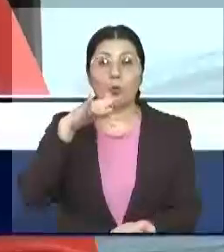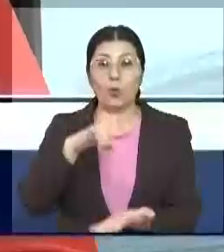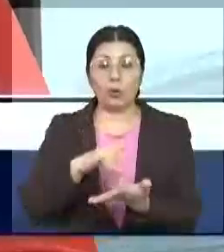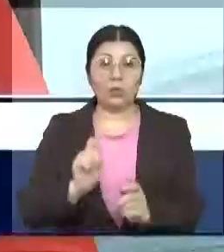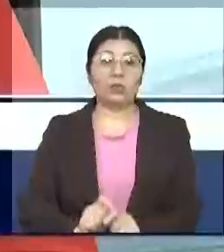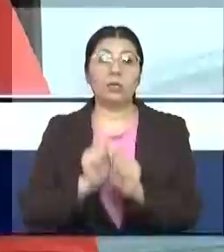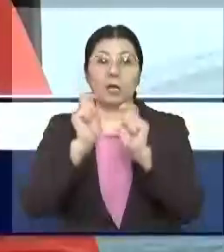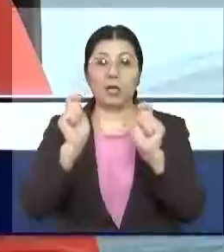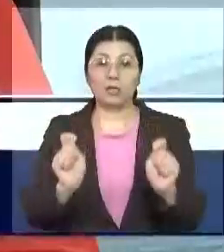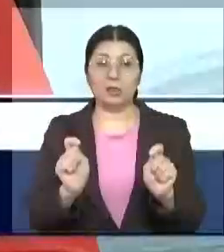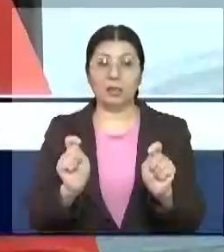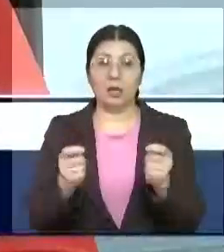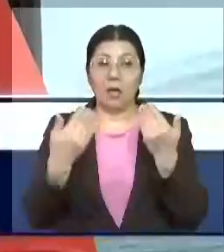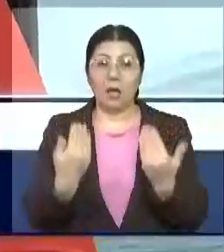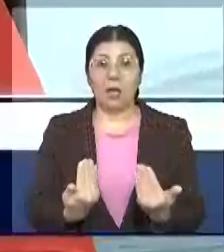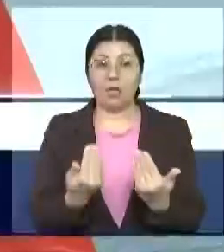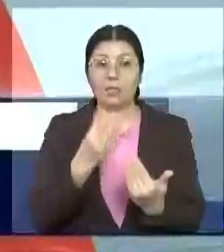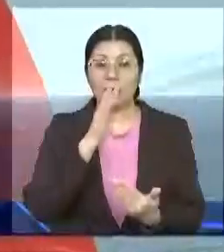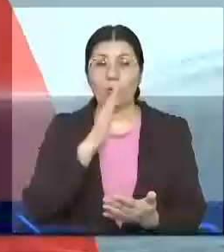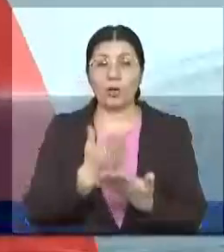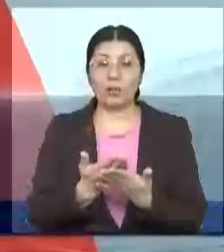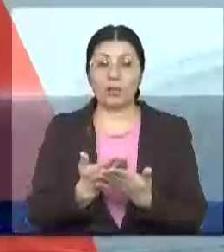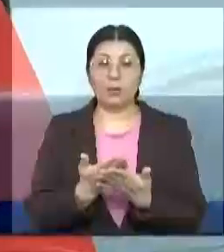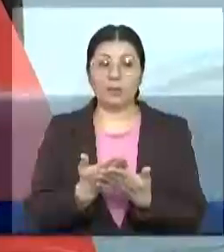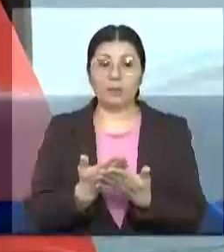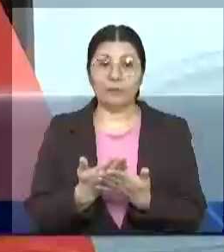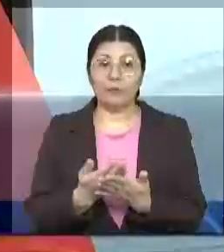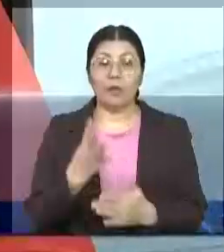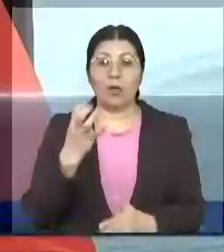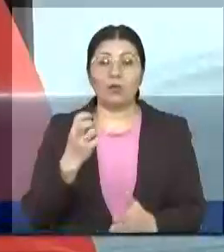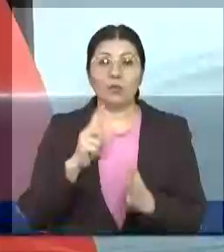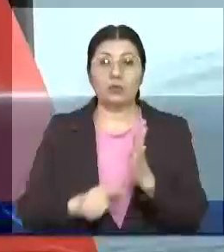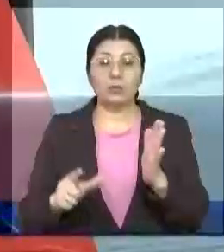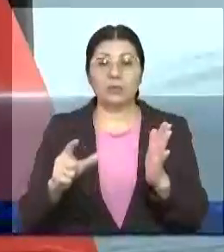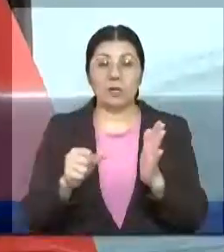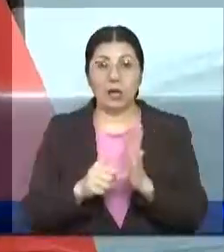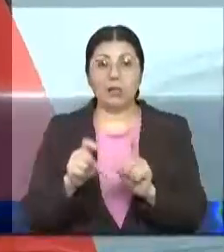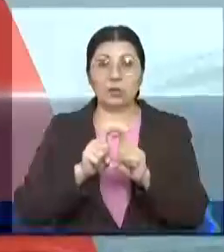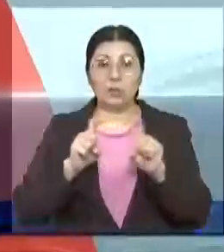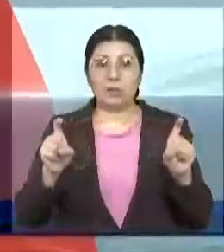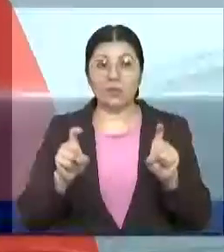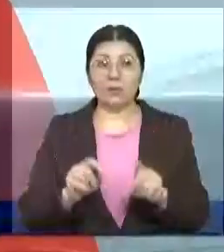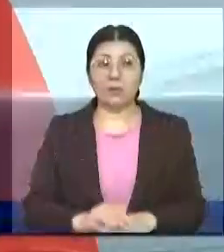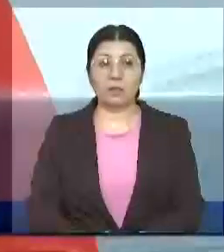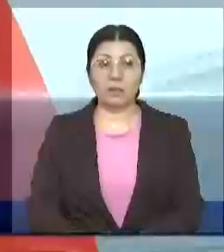орталықтары ашылды. Қазіргі таңда осы 476 білім беру ұйымында,